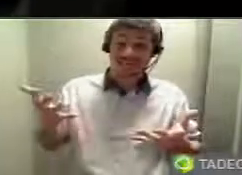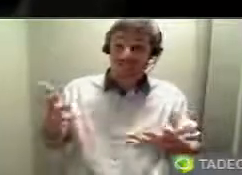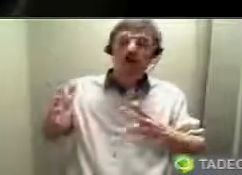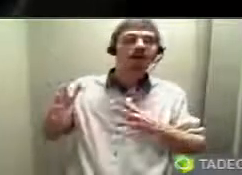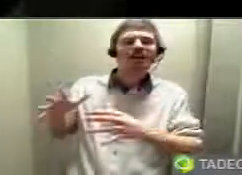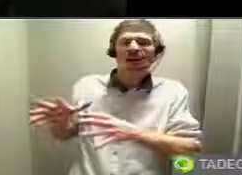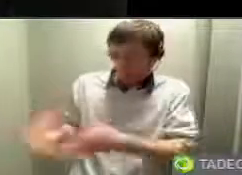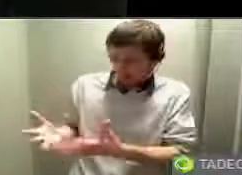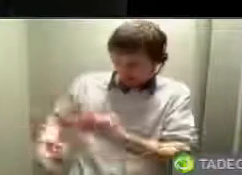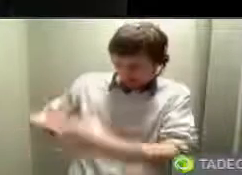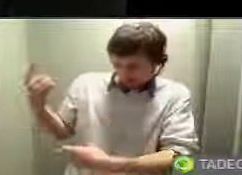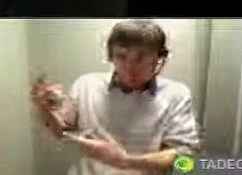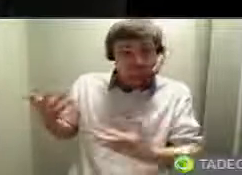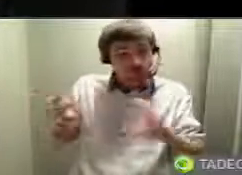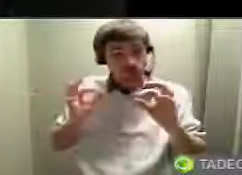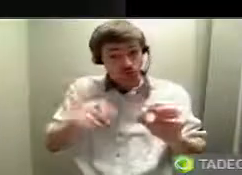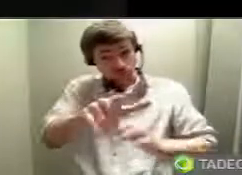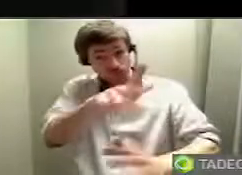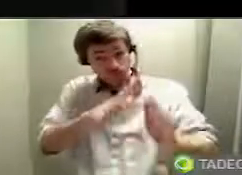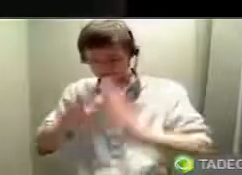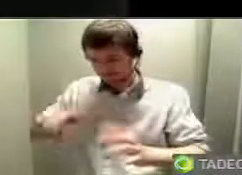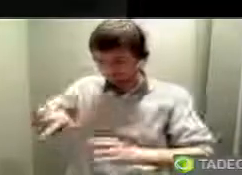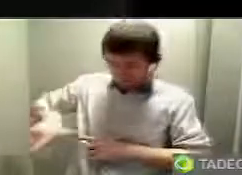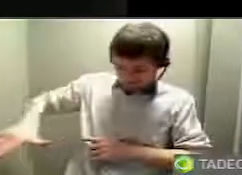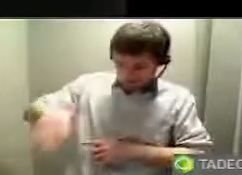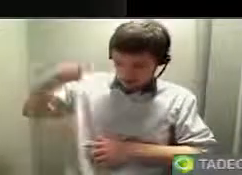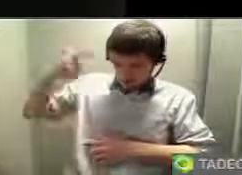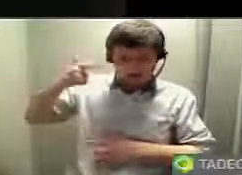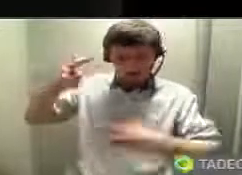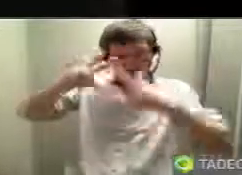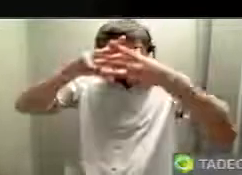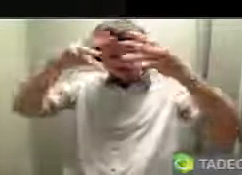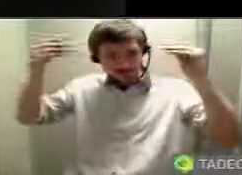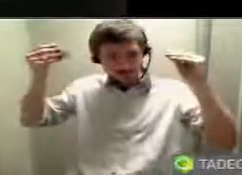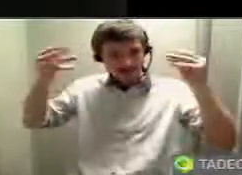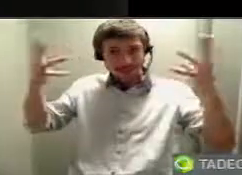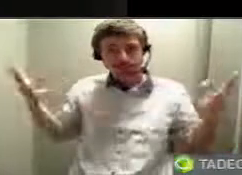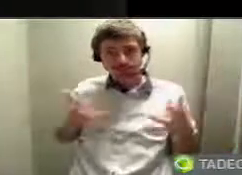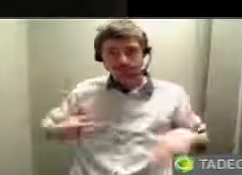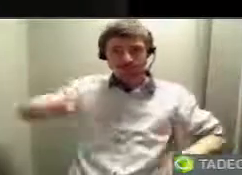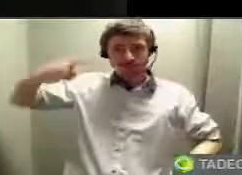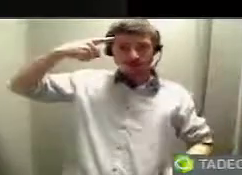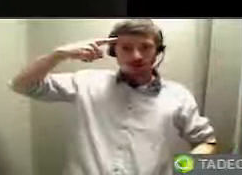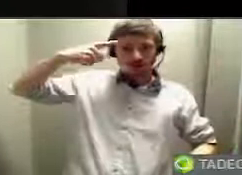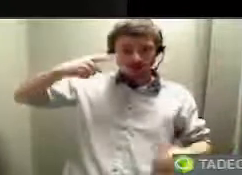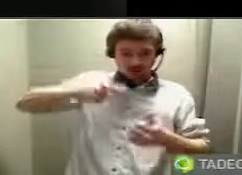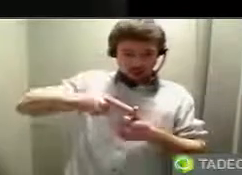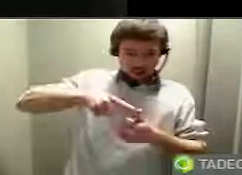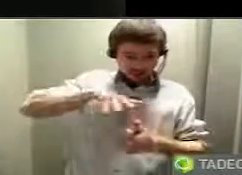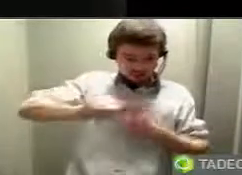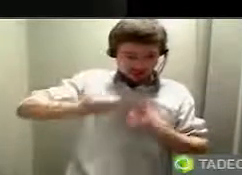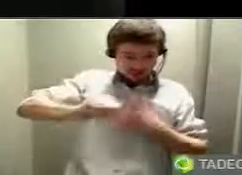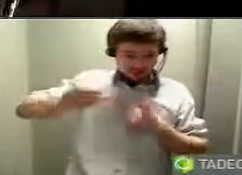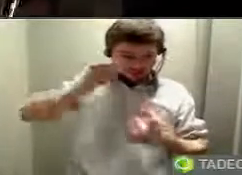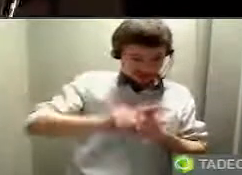vous avez dit, de pas penser « Oh, on doit faire ça pour les handicapés ». C'était pas ça